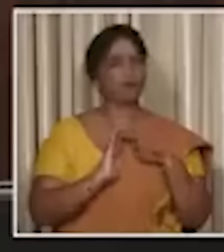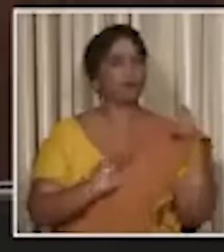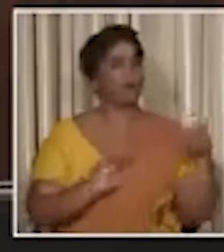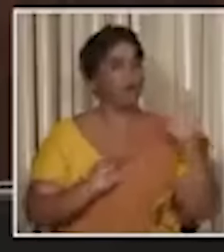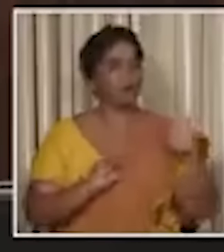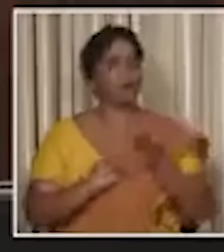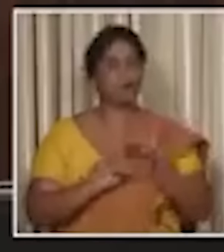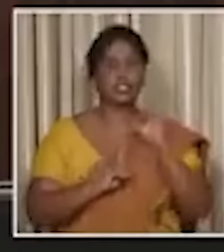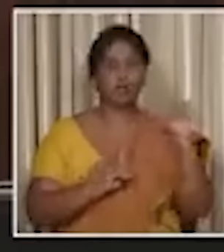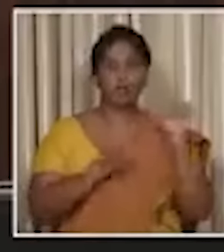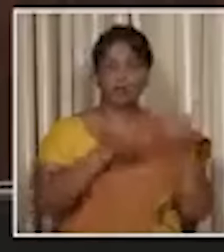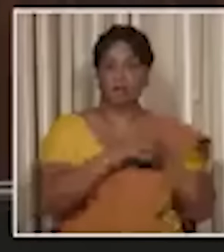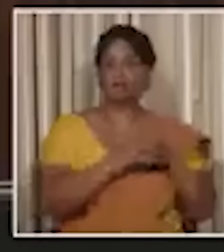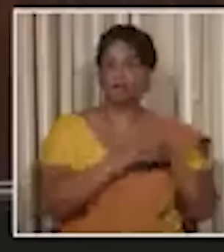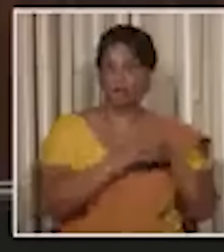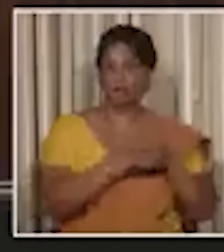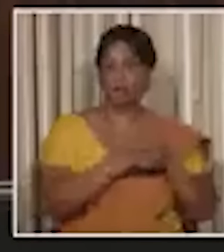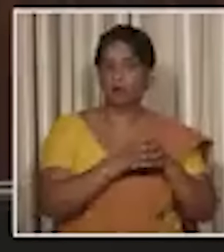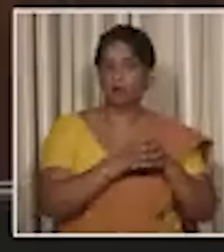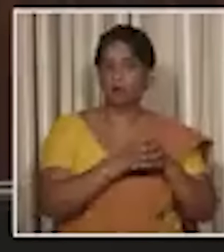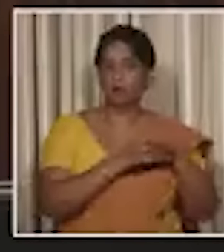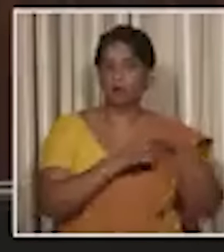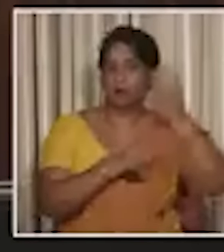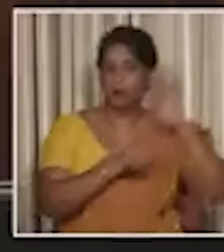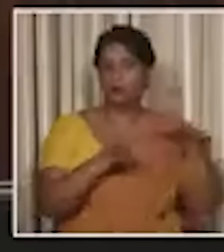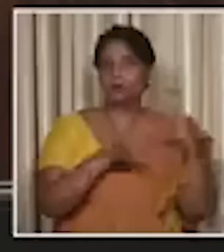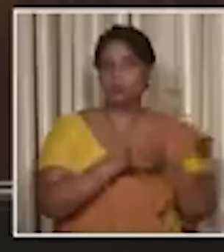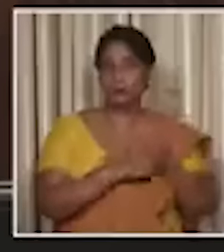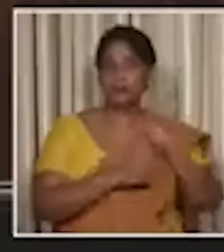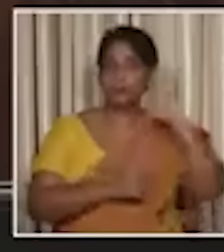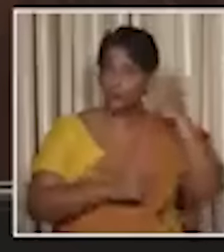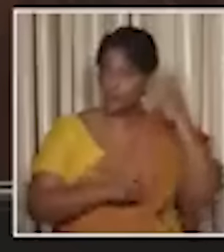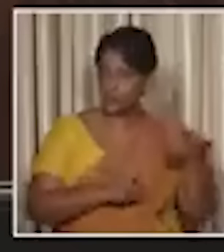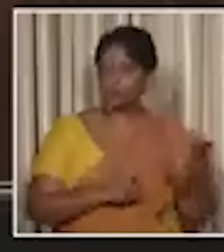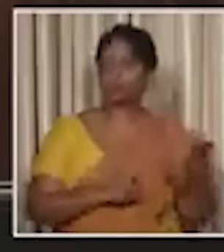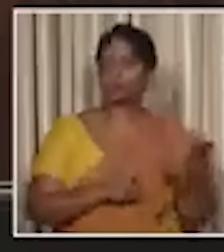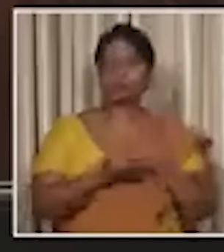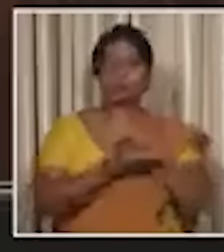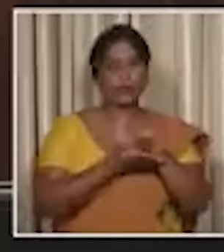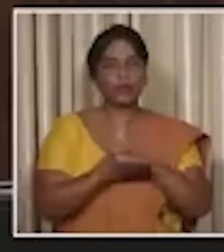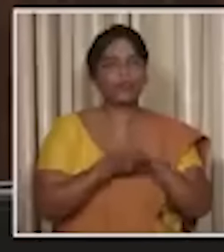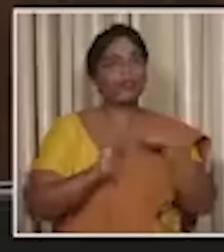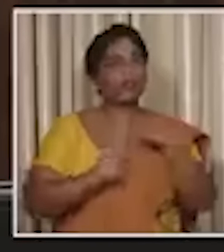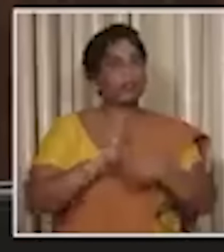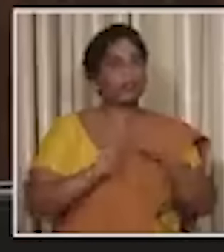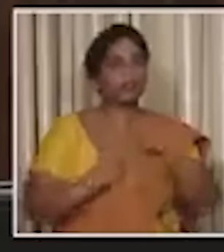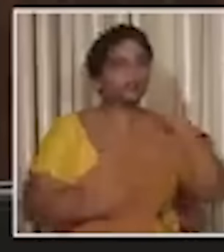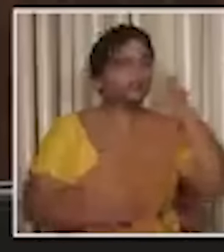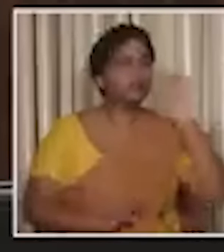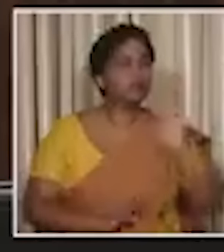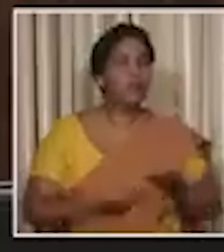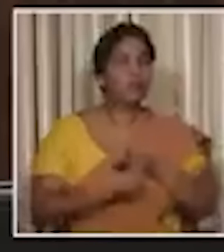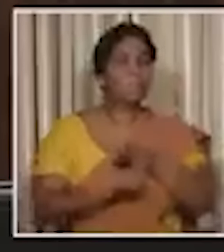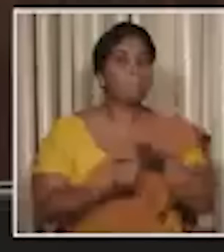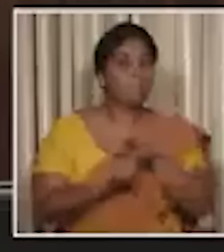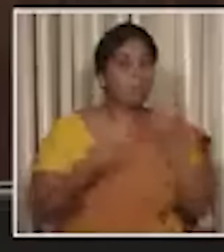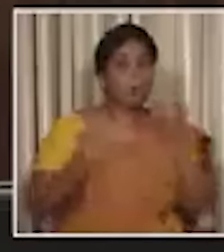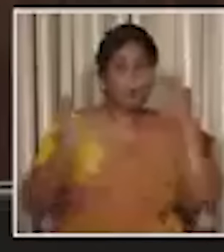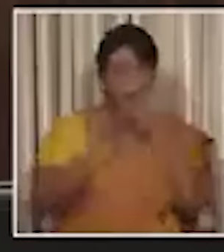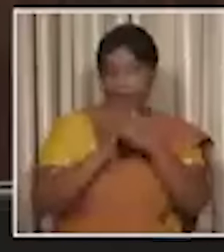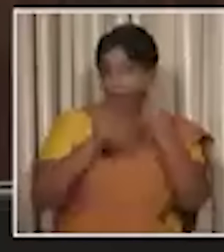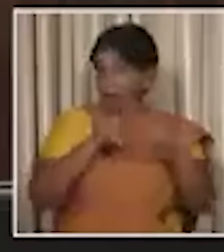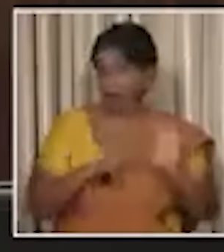அந்த வறுமையை ஒழிப்பு வேண்டுமாக இருந்தால் பயன்மிக்கதான பொருளாதார செயற்பாடுகளுக்கு நாங்கள் பங்களிப்பை நல்க வேண்டும். வறுமையில்